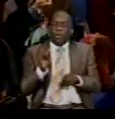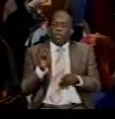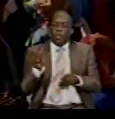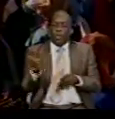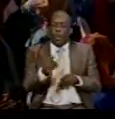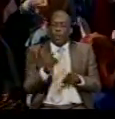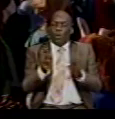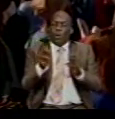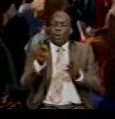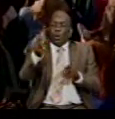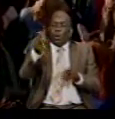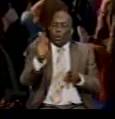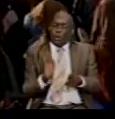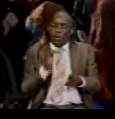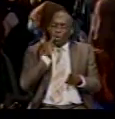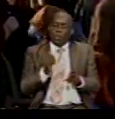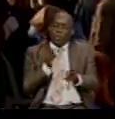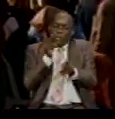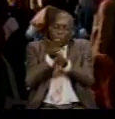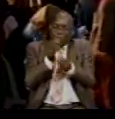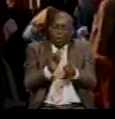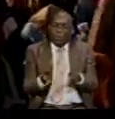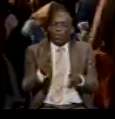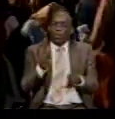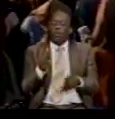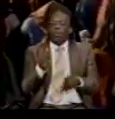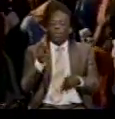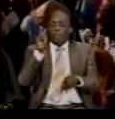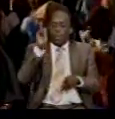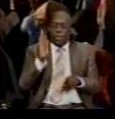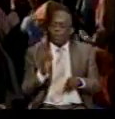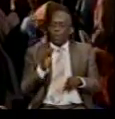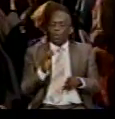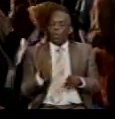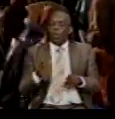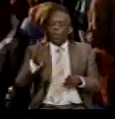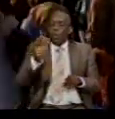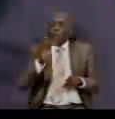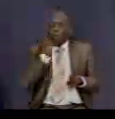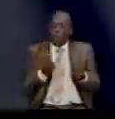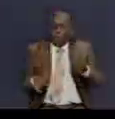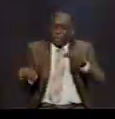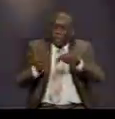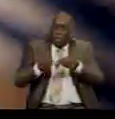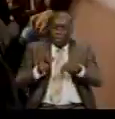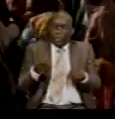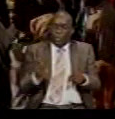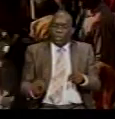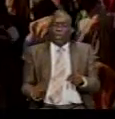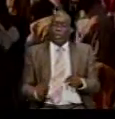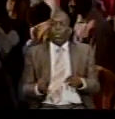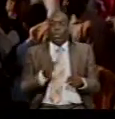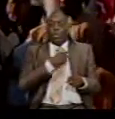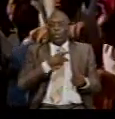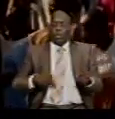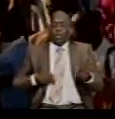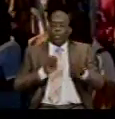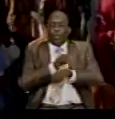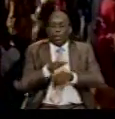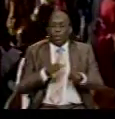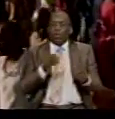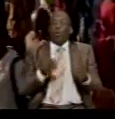Dieu les garde. God is increasing the kingdom. Dieu augmente God le royaume. Is depopulating the kingdom of darkness.